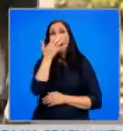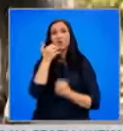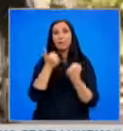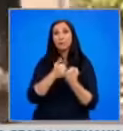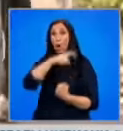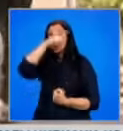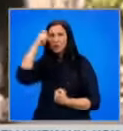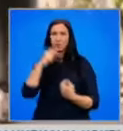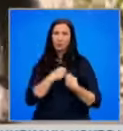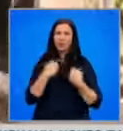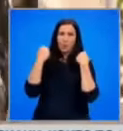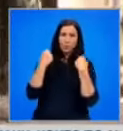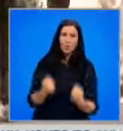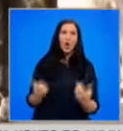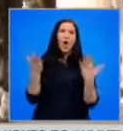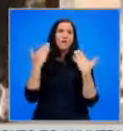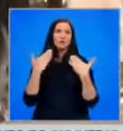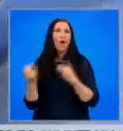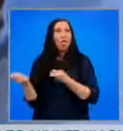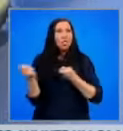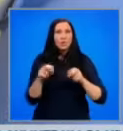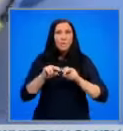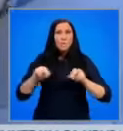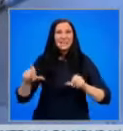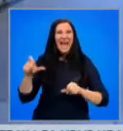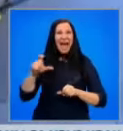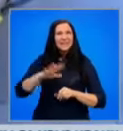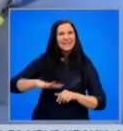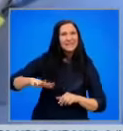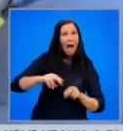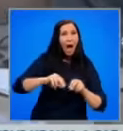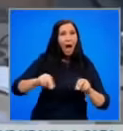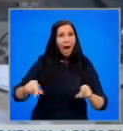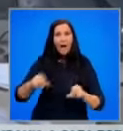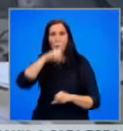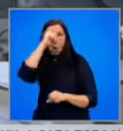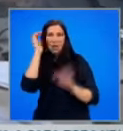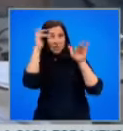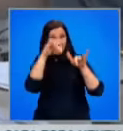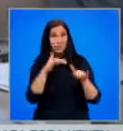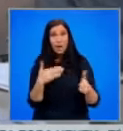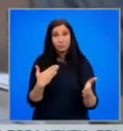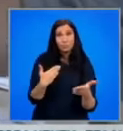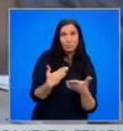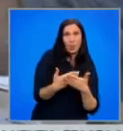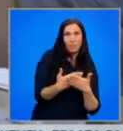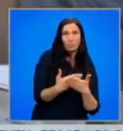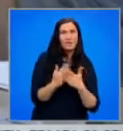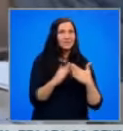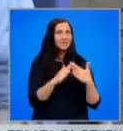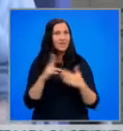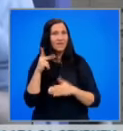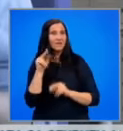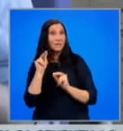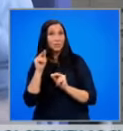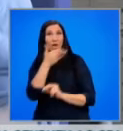по-тежко, защото въздухът носи пясък от Сахара. Горещата вълна постепенно преминава и към съседна Франция, предупреждават